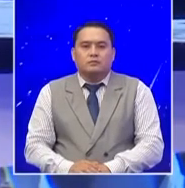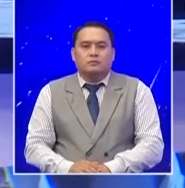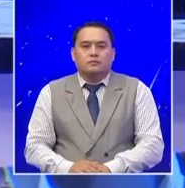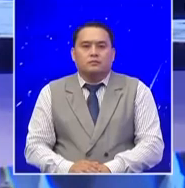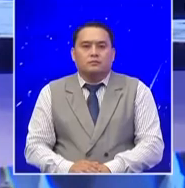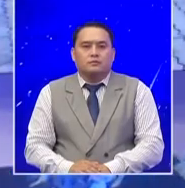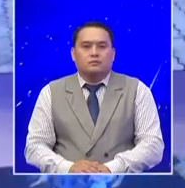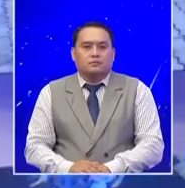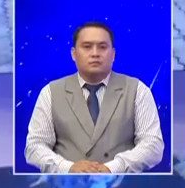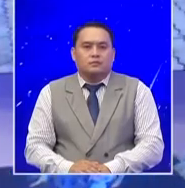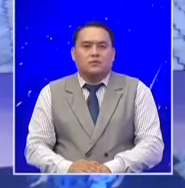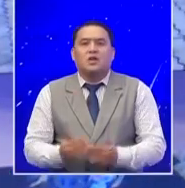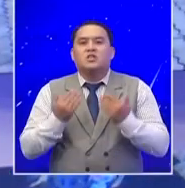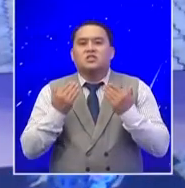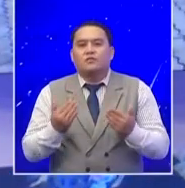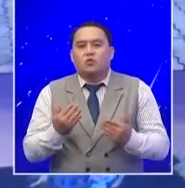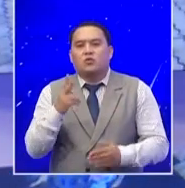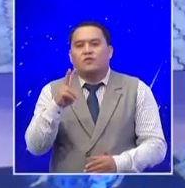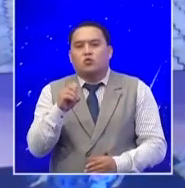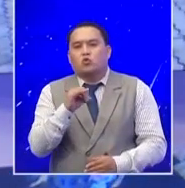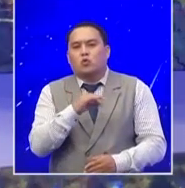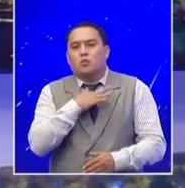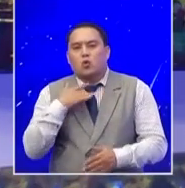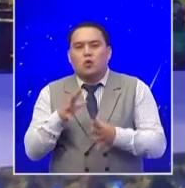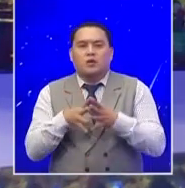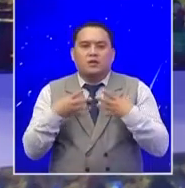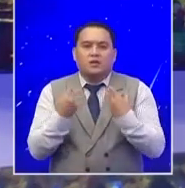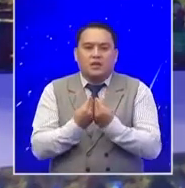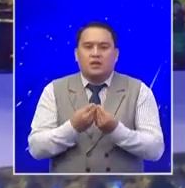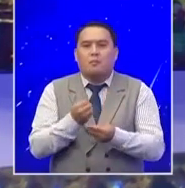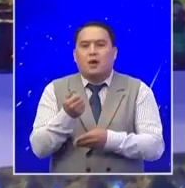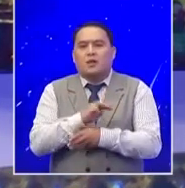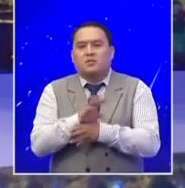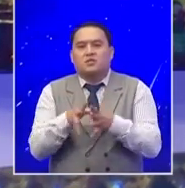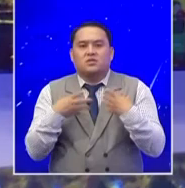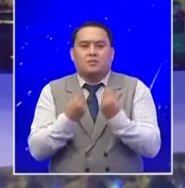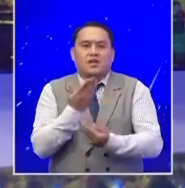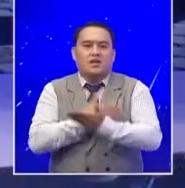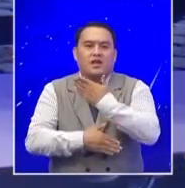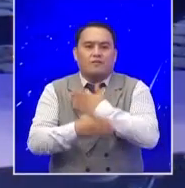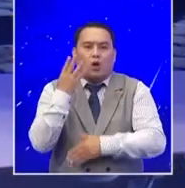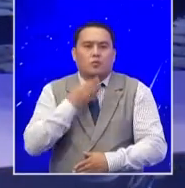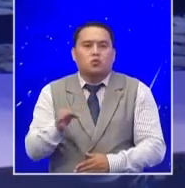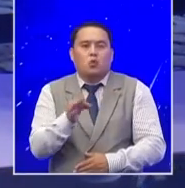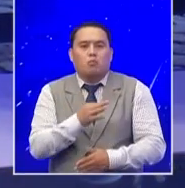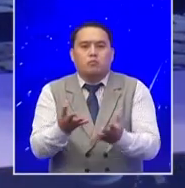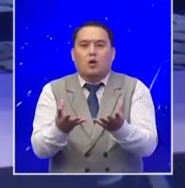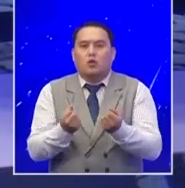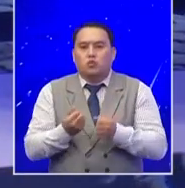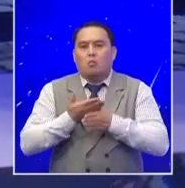Одна страна, один народ. Сегодня более 200 многодетных и малообеспеченных семей, а также инвалиды ЖИЦУского края